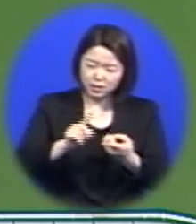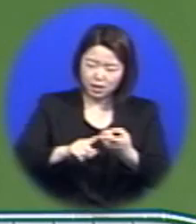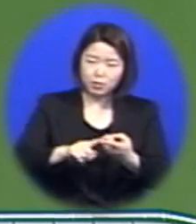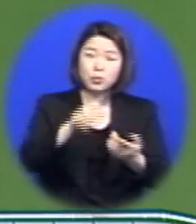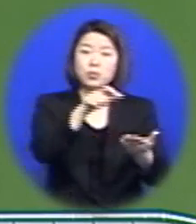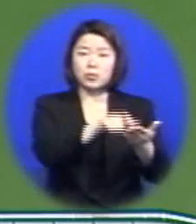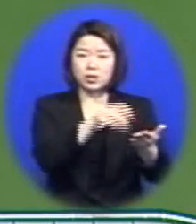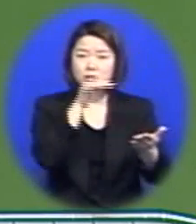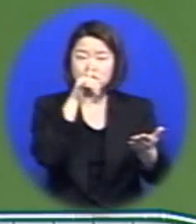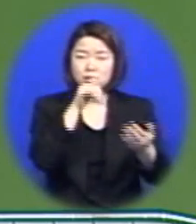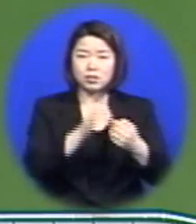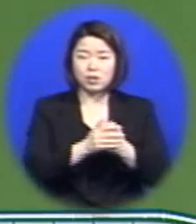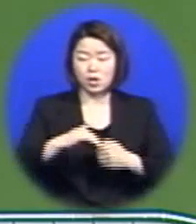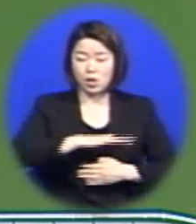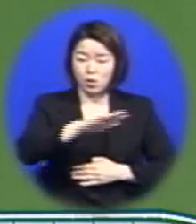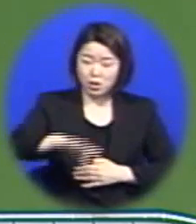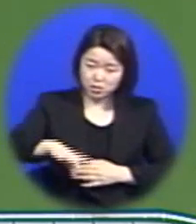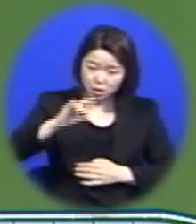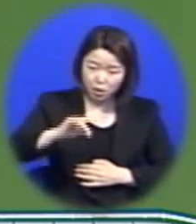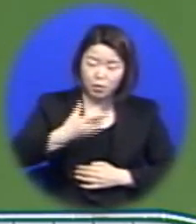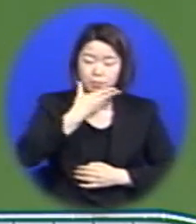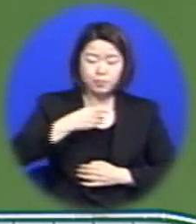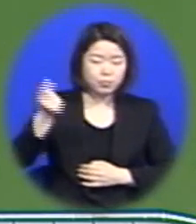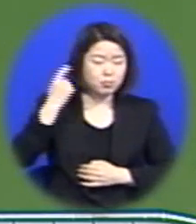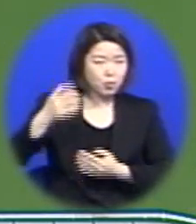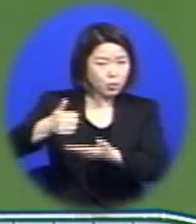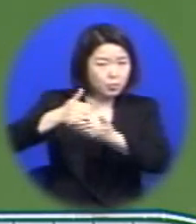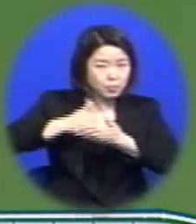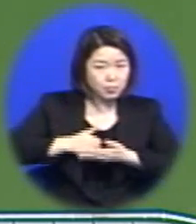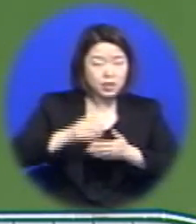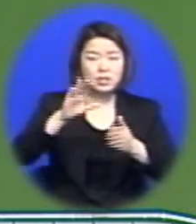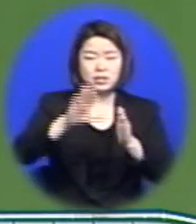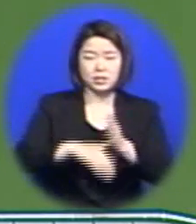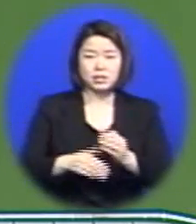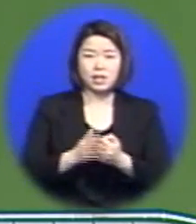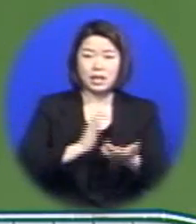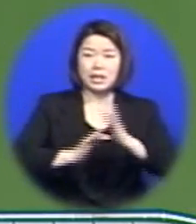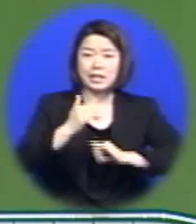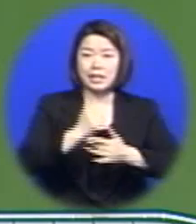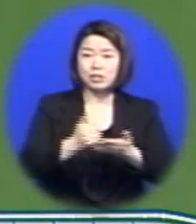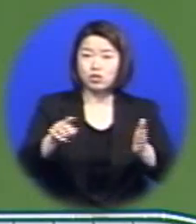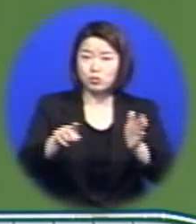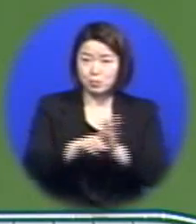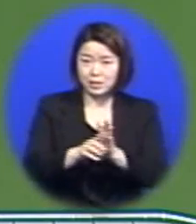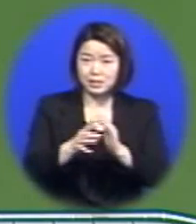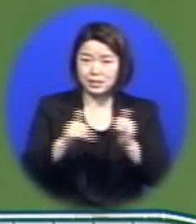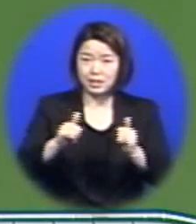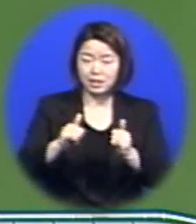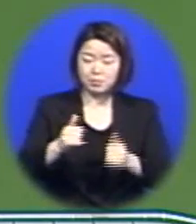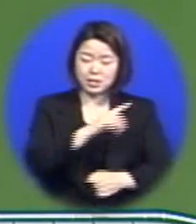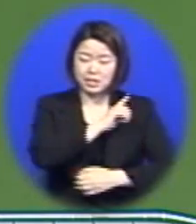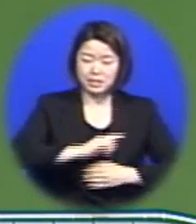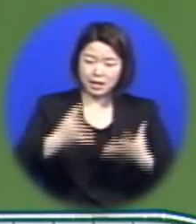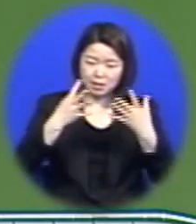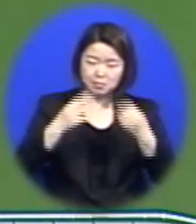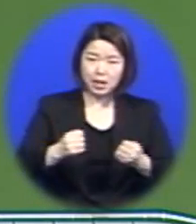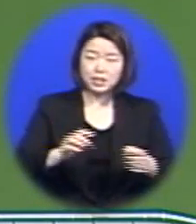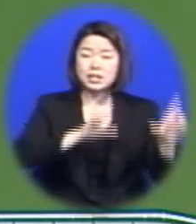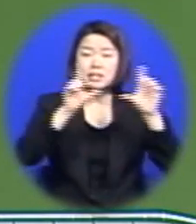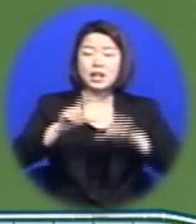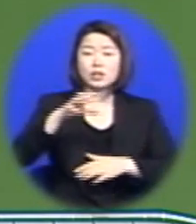우리가 처음 복음을 받아들였을 때 예수 믿는 사람이 가장 많이 살던 지역이 저